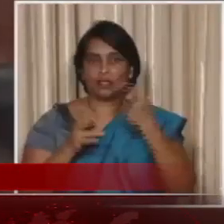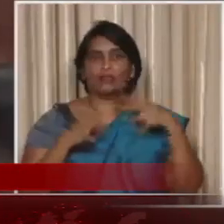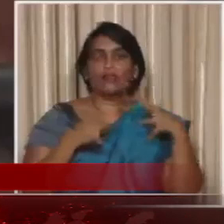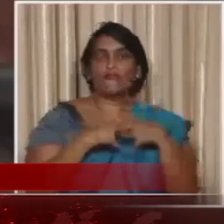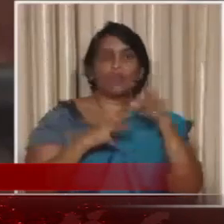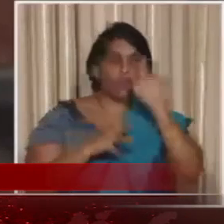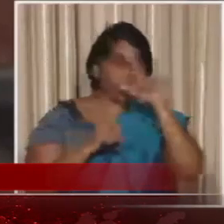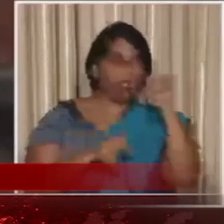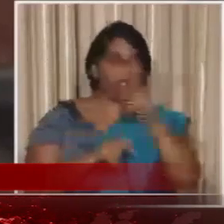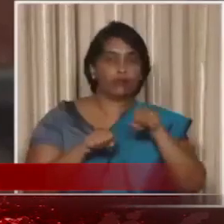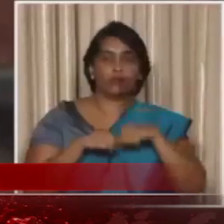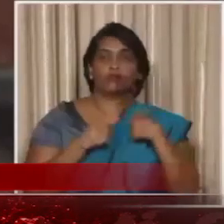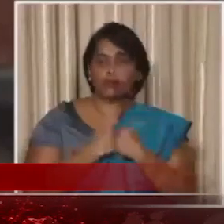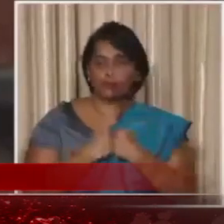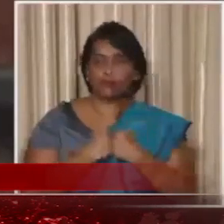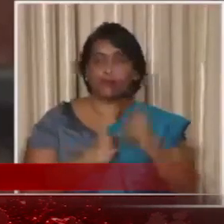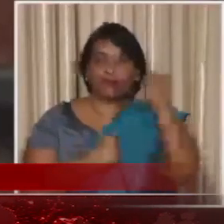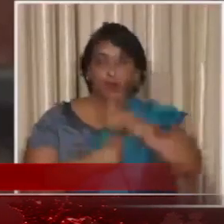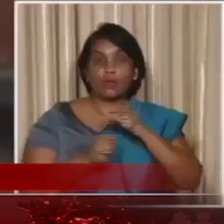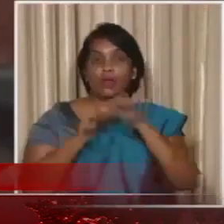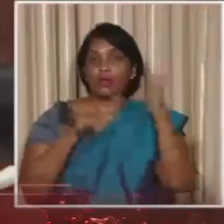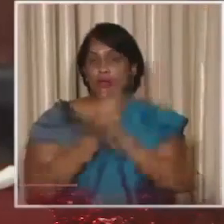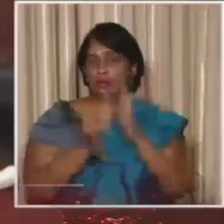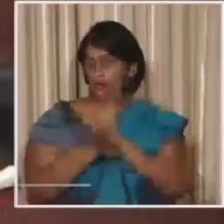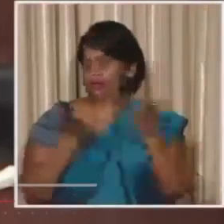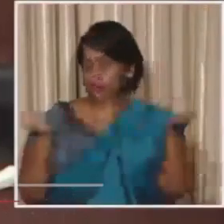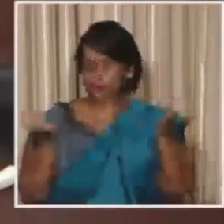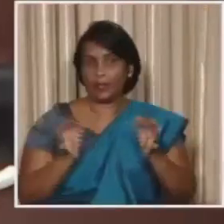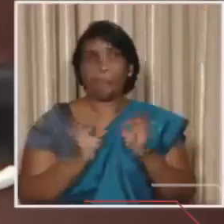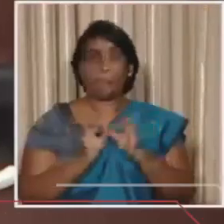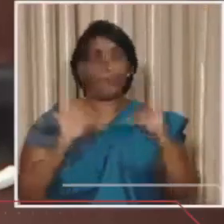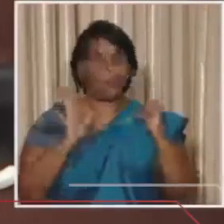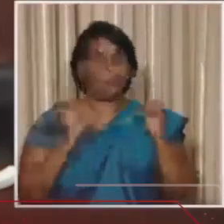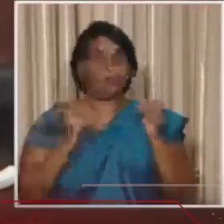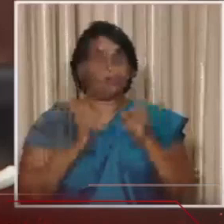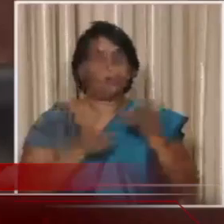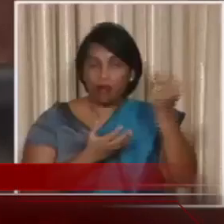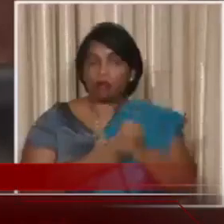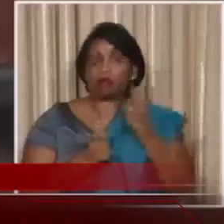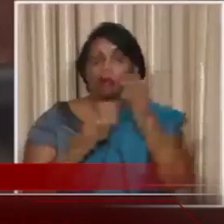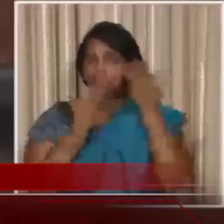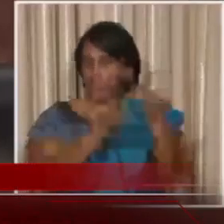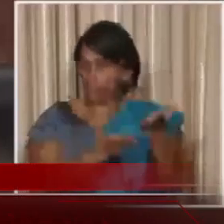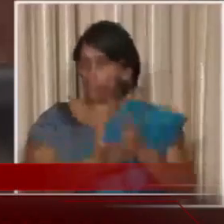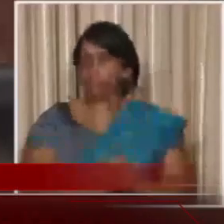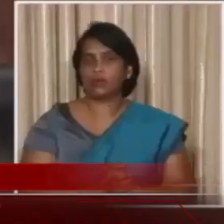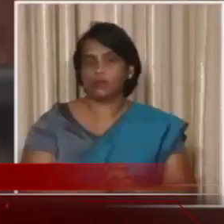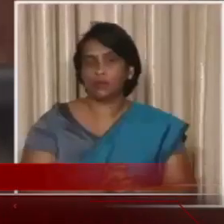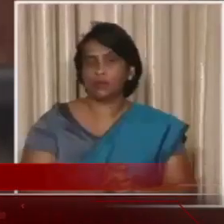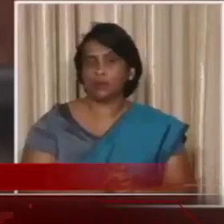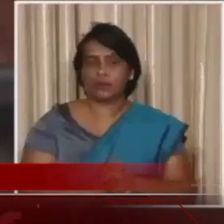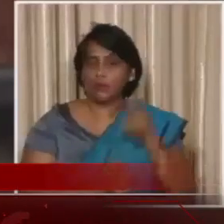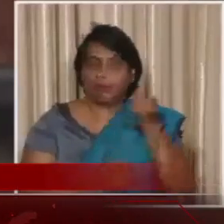baraku ekalan hora hora listrik gahan bilen hatta kanda enda wena tengah dana ekol gawa niti ini ekol